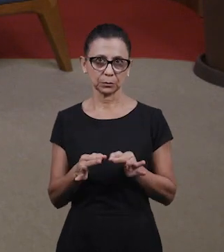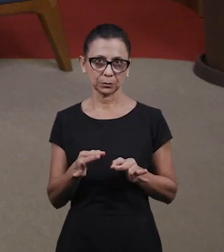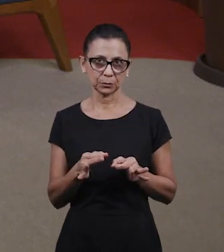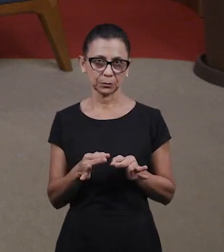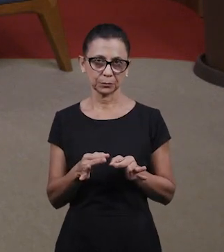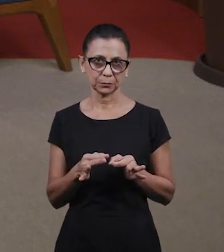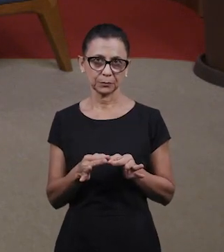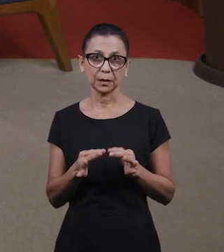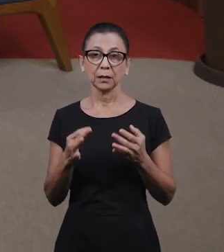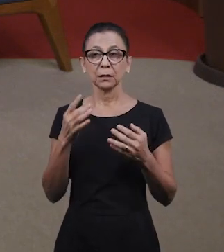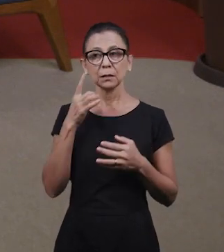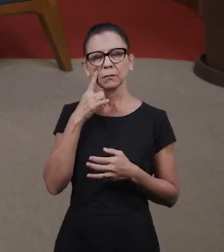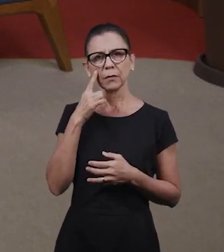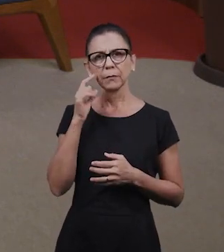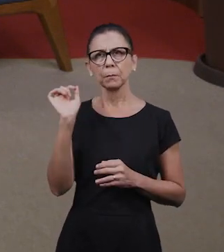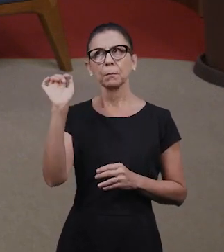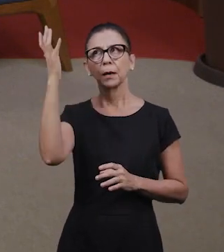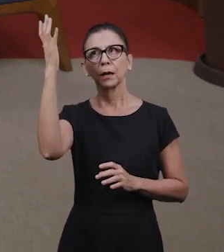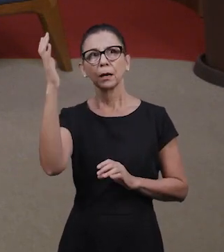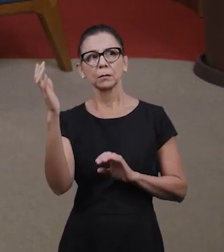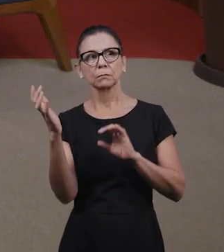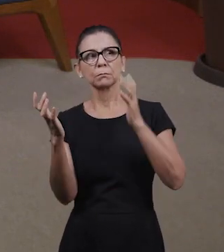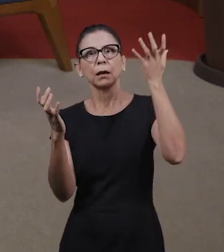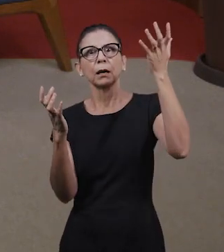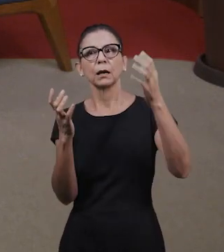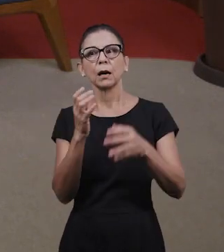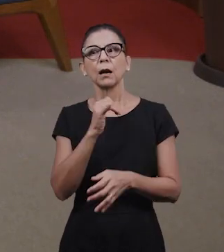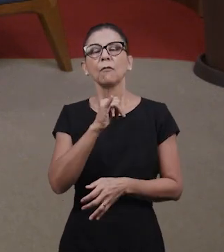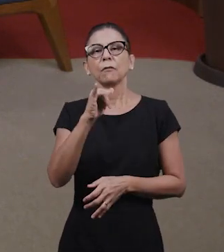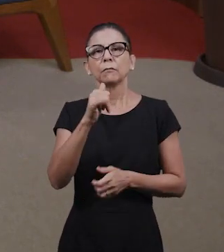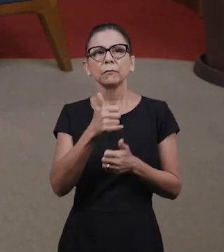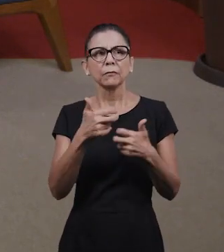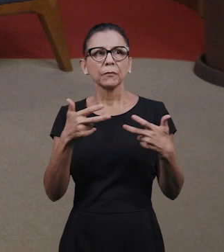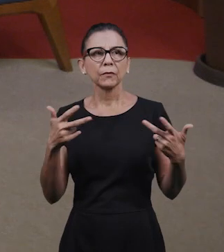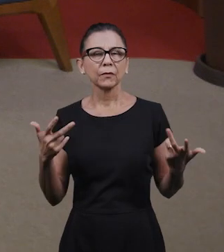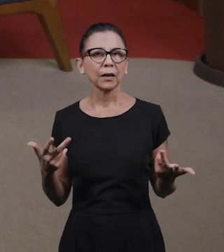averti, les signes sont là, les avertissements sont là.